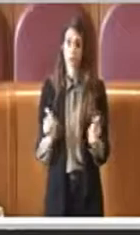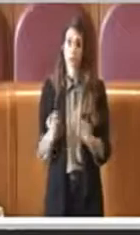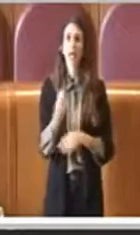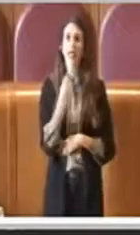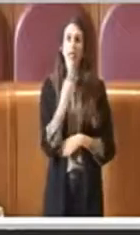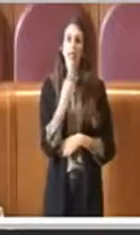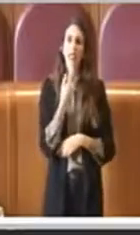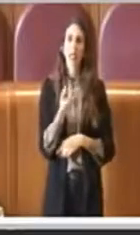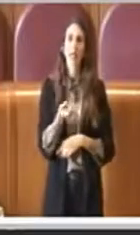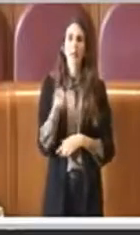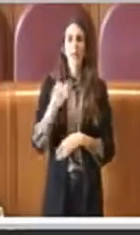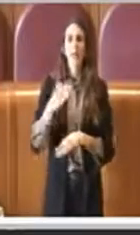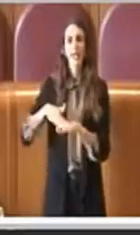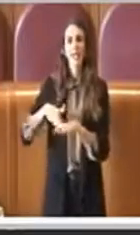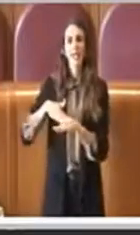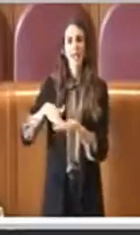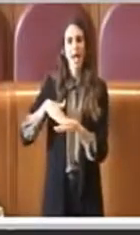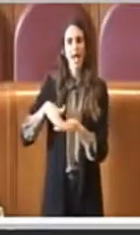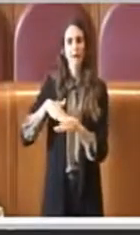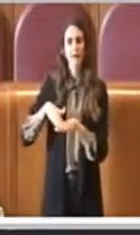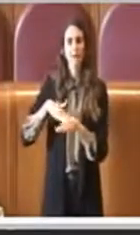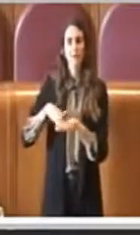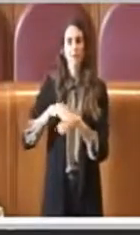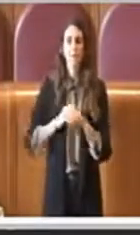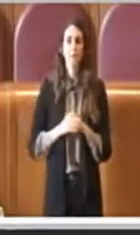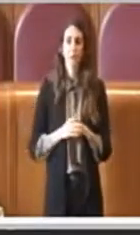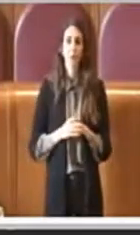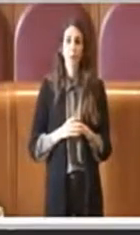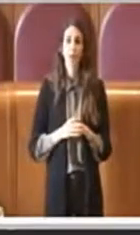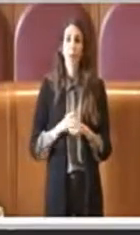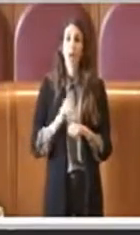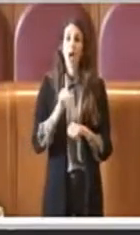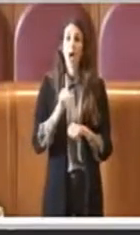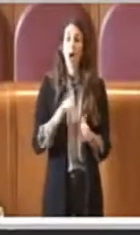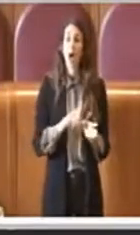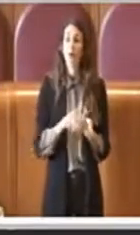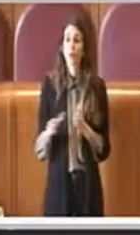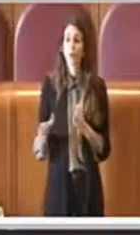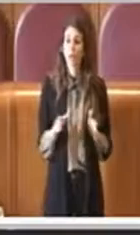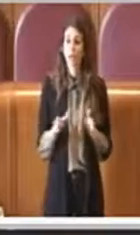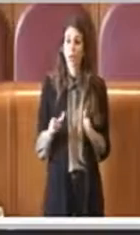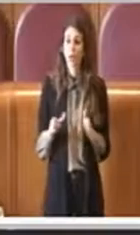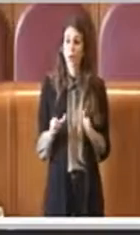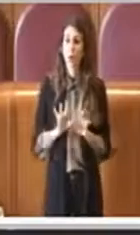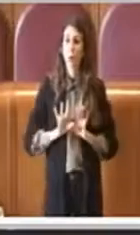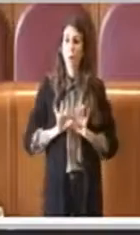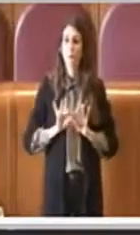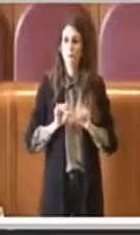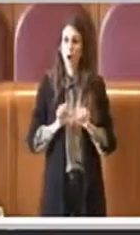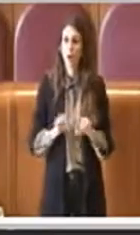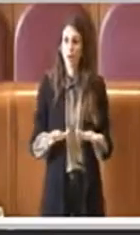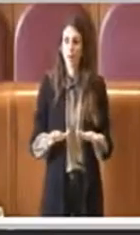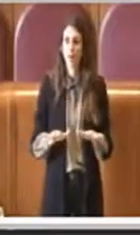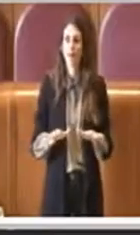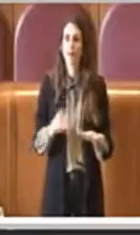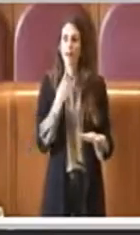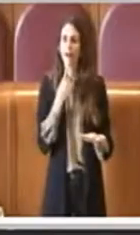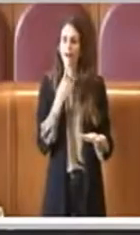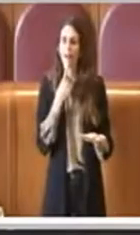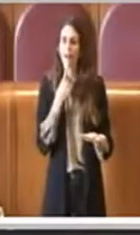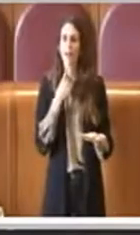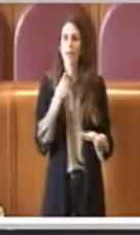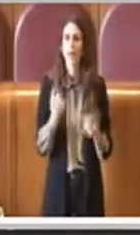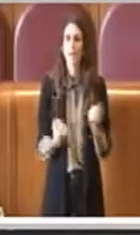di licenza, ma anche e soprattutto i noleggiatori in questo periodo di pandemia hanno non solo continuato